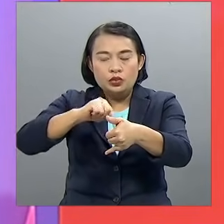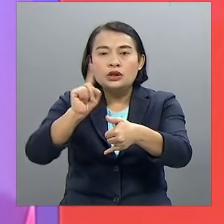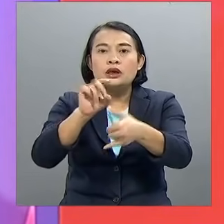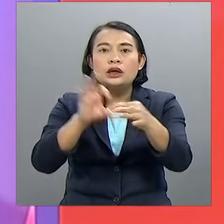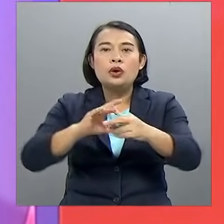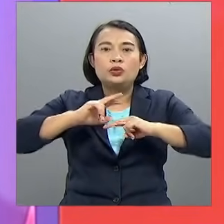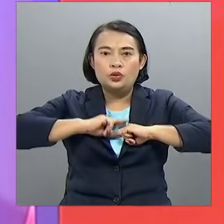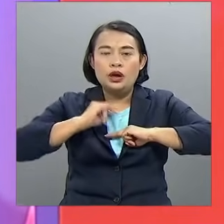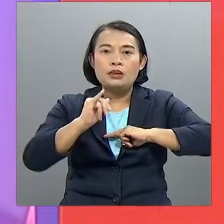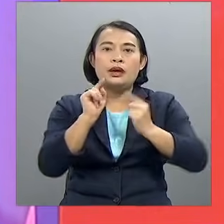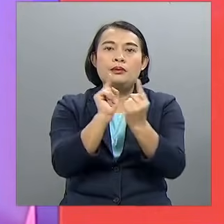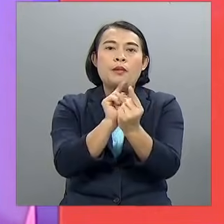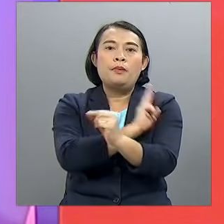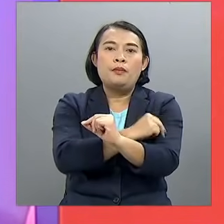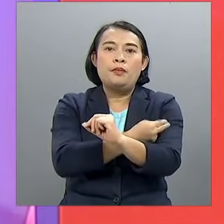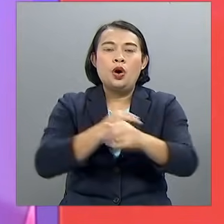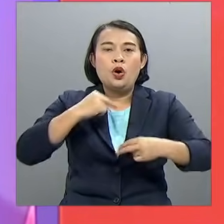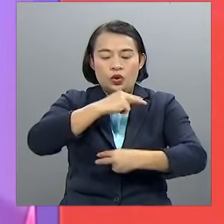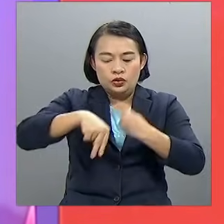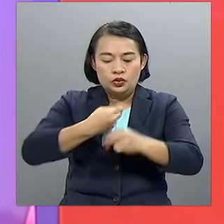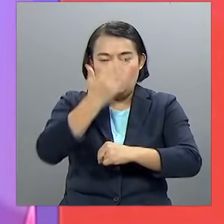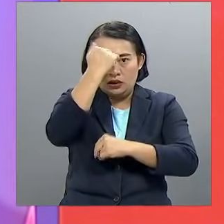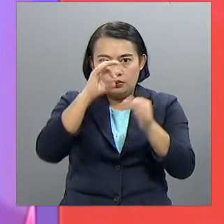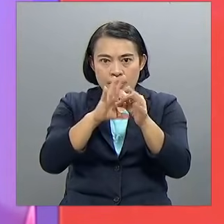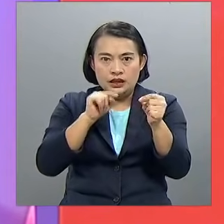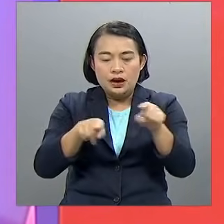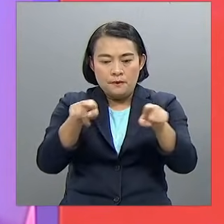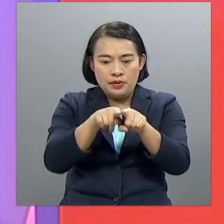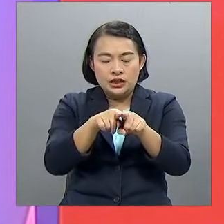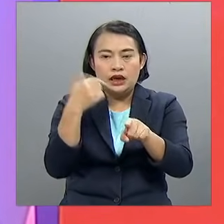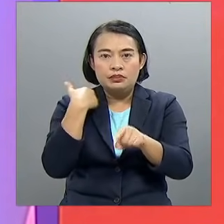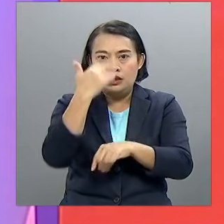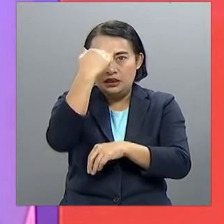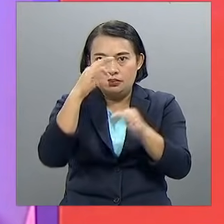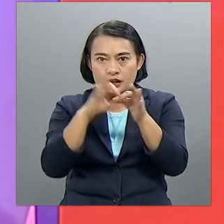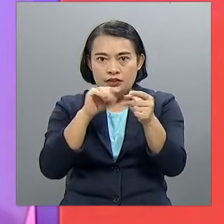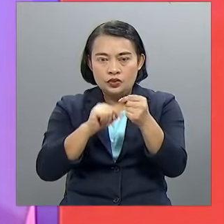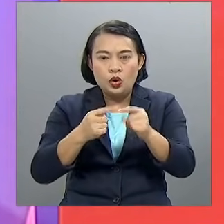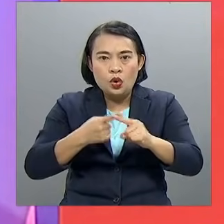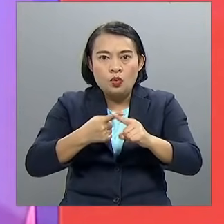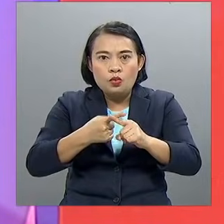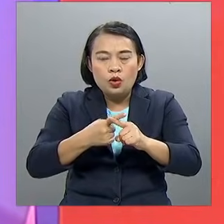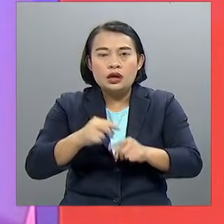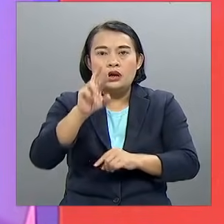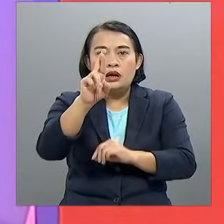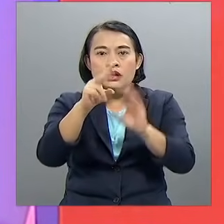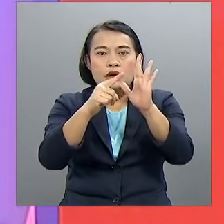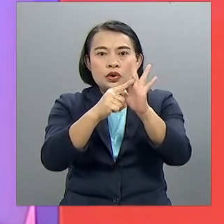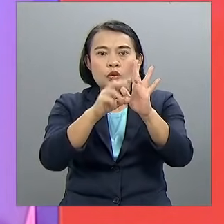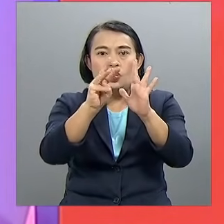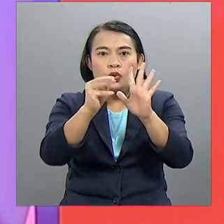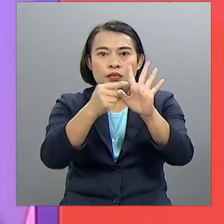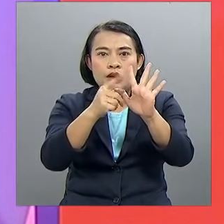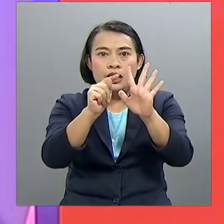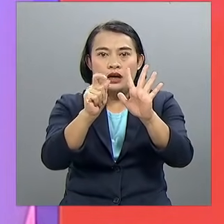กับคุณหมอบ่อยๆเพราะว่ามันจะมีความคล้ายคลึงกันระหว่างโรคเกาต์กับโรคปวดข้อรูมาต่อยก็คือบวชตามข้อต่างๆดังนั้น